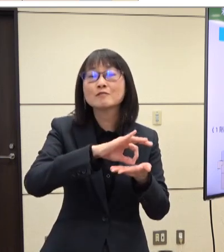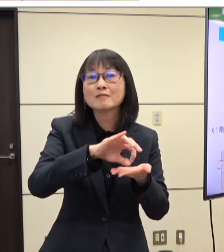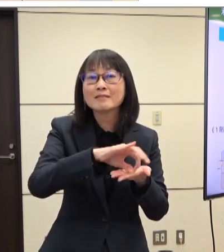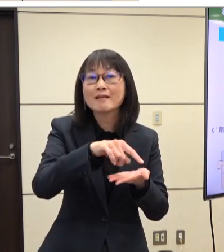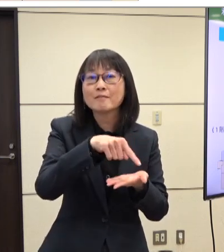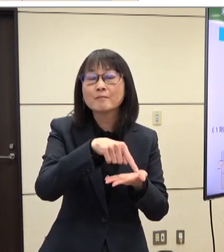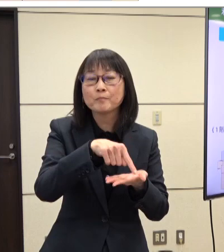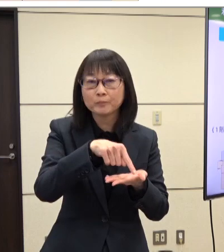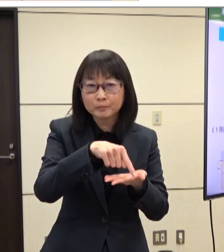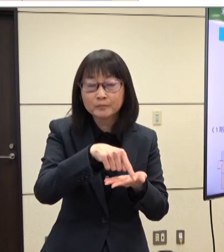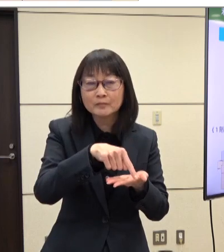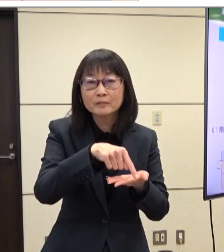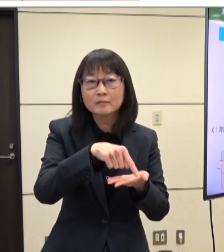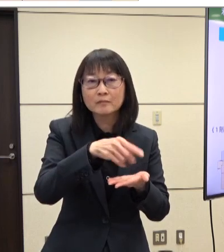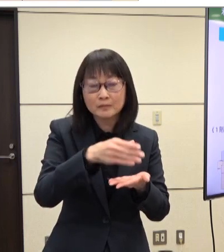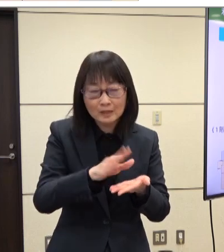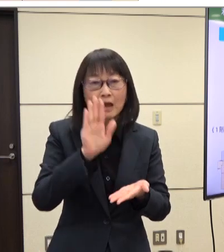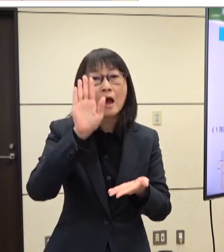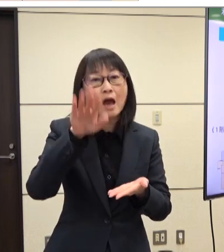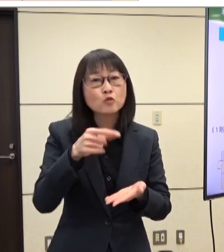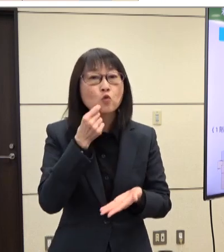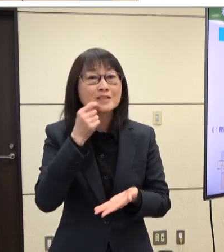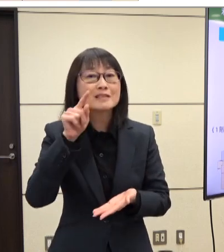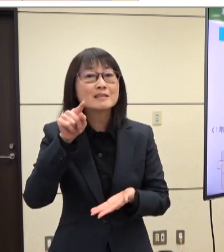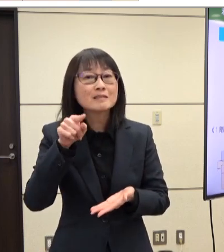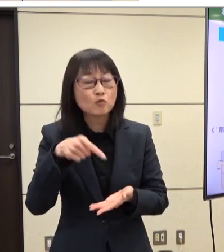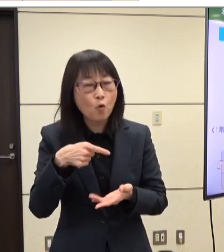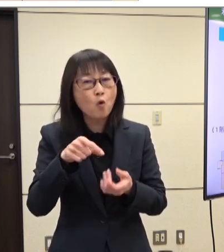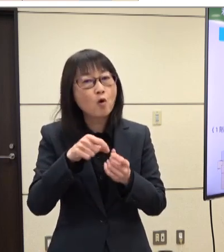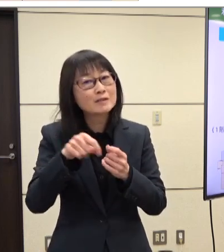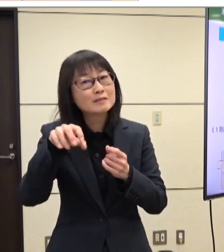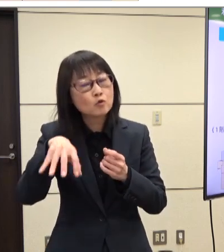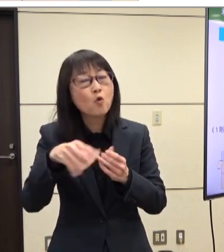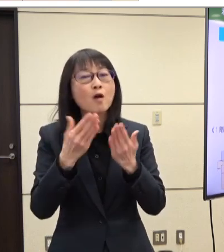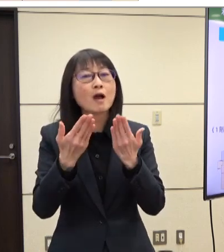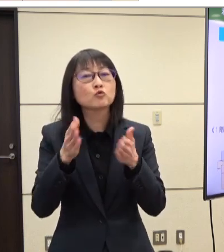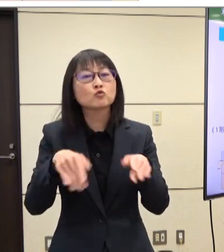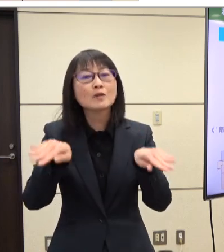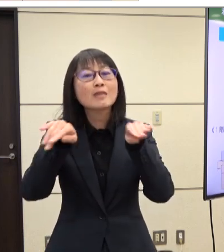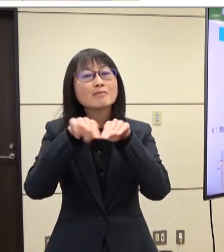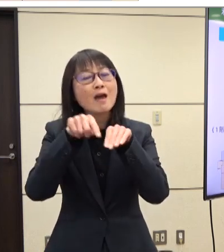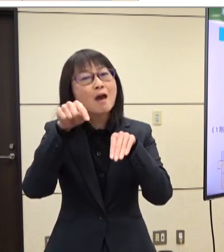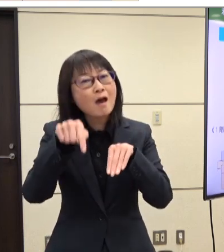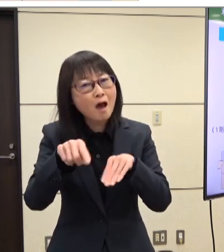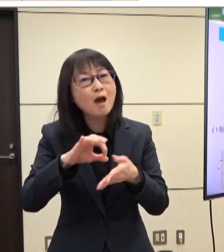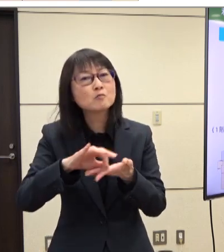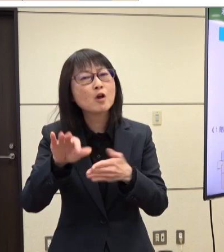て、で、まあ、市でもどのように使うかというのを、まあ、検討してきたわけであります。で、